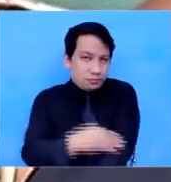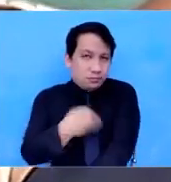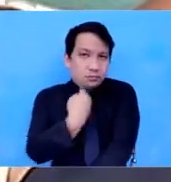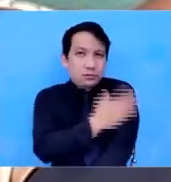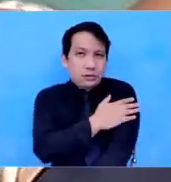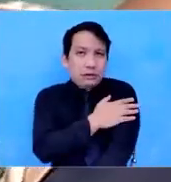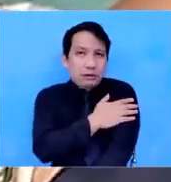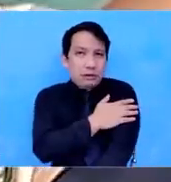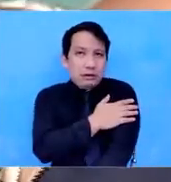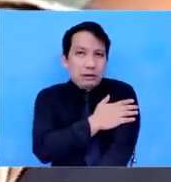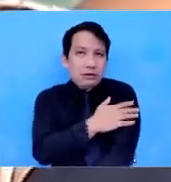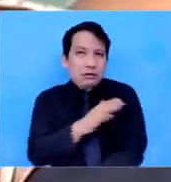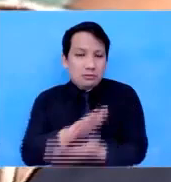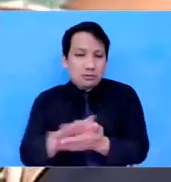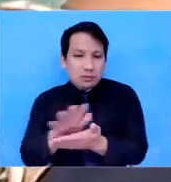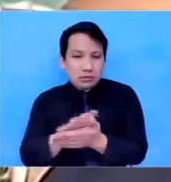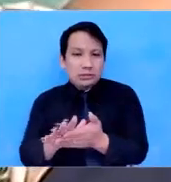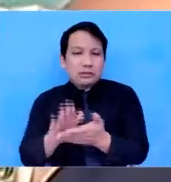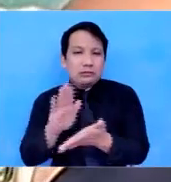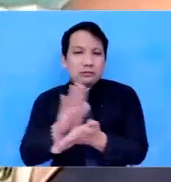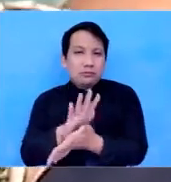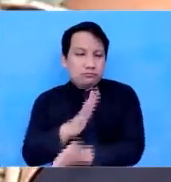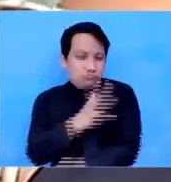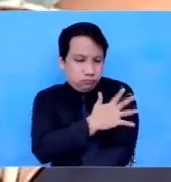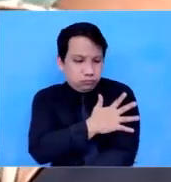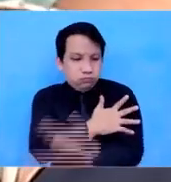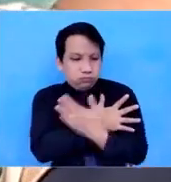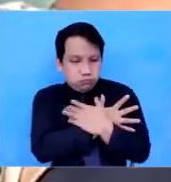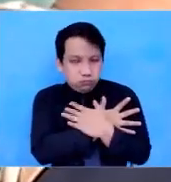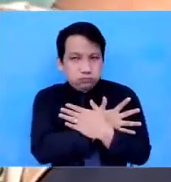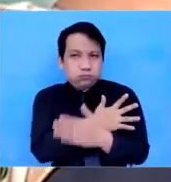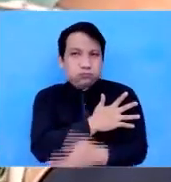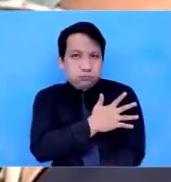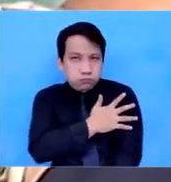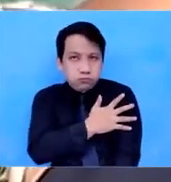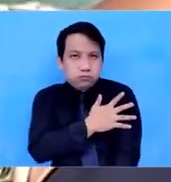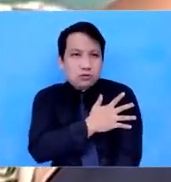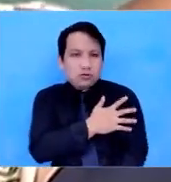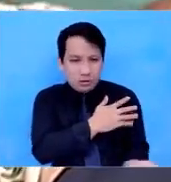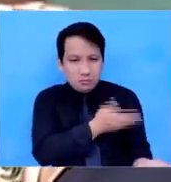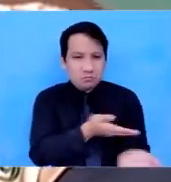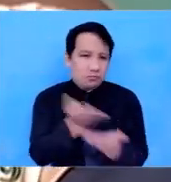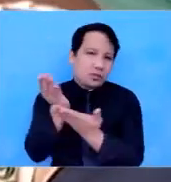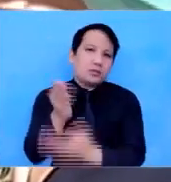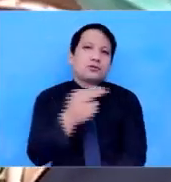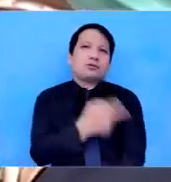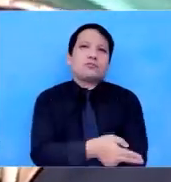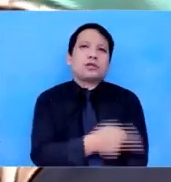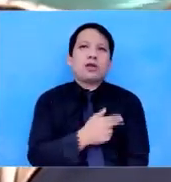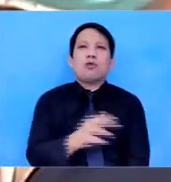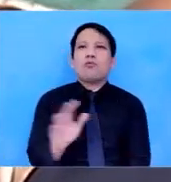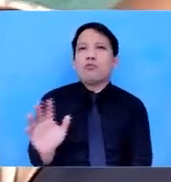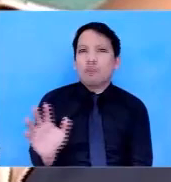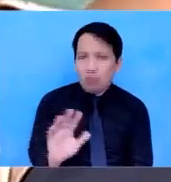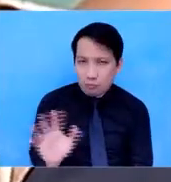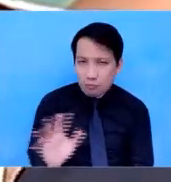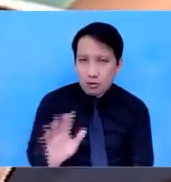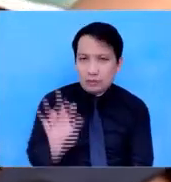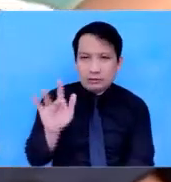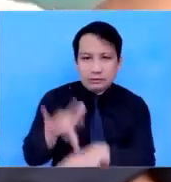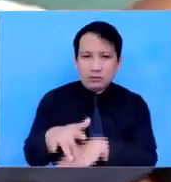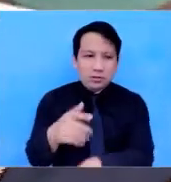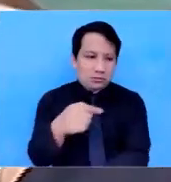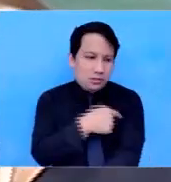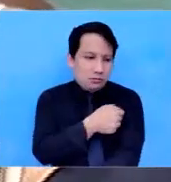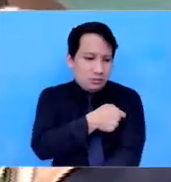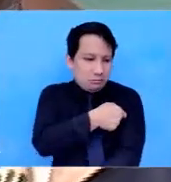ng malinis na cloth, put pressure on it, and then isugod na agad sa ospital. Huwag na huwag nyo pong gagalawin na pilitin nyo pang